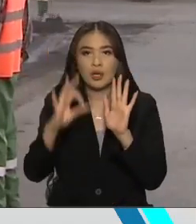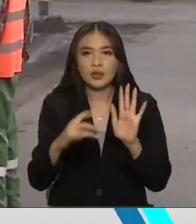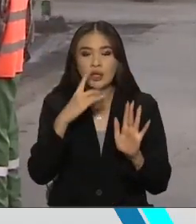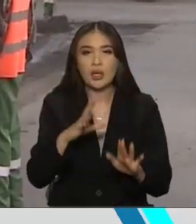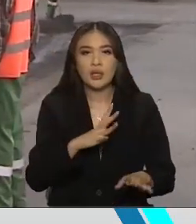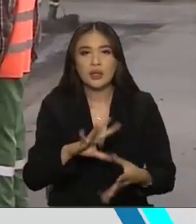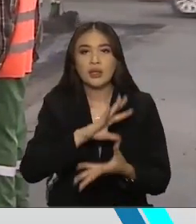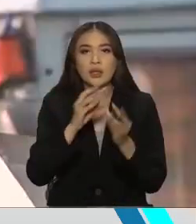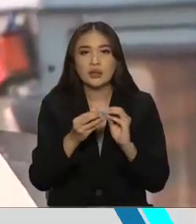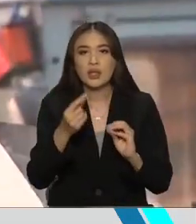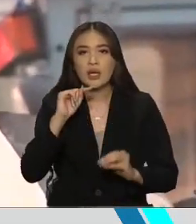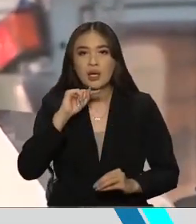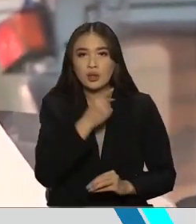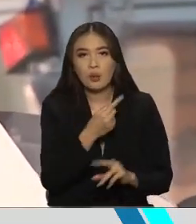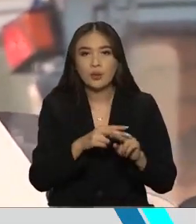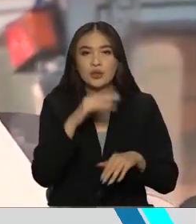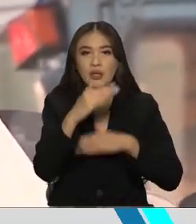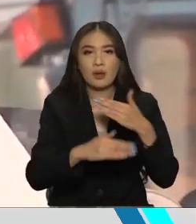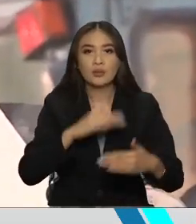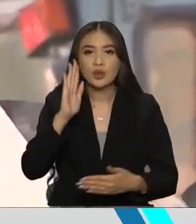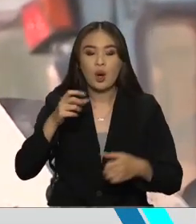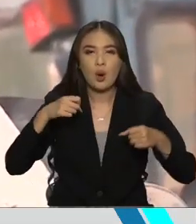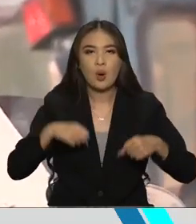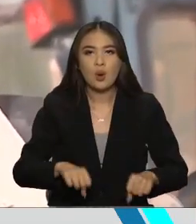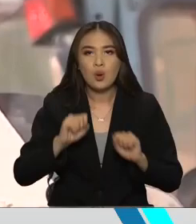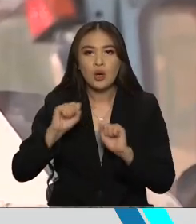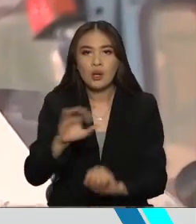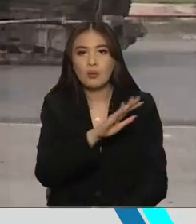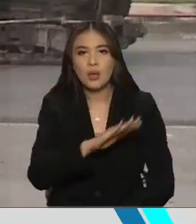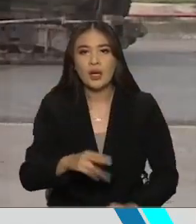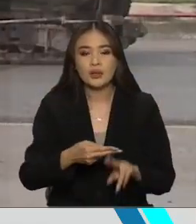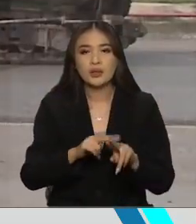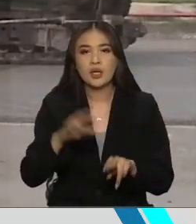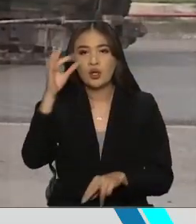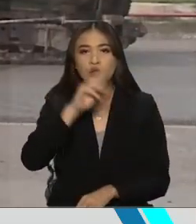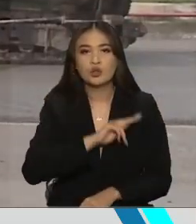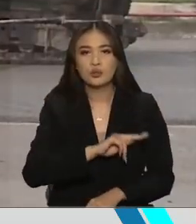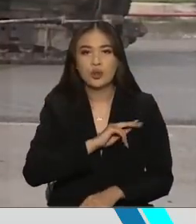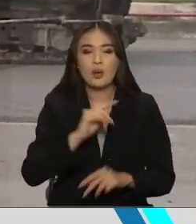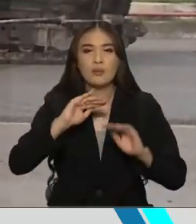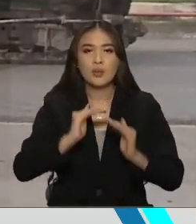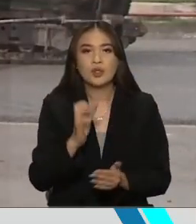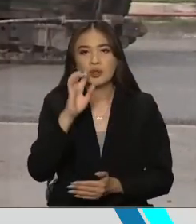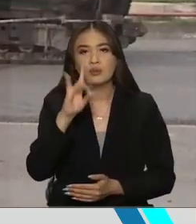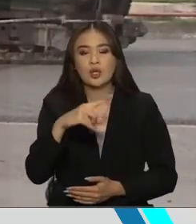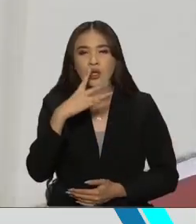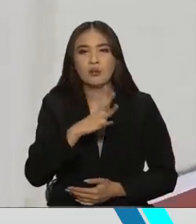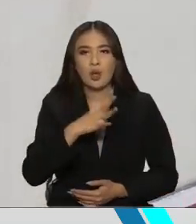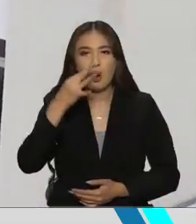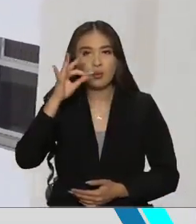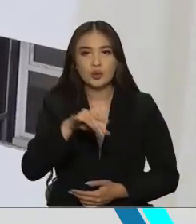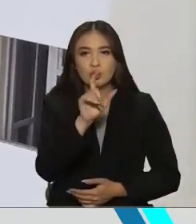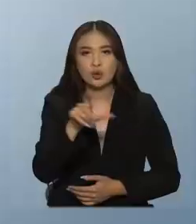Негізі ел экономикасы не ғұрлым дамыса, құқығы қорғалмаған жұмысшыларда соғырлым аз болар еді дейді мамандар.